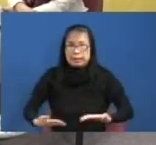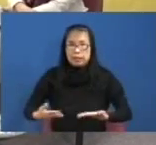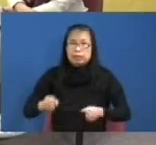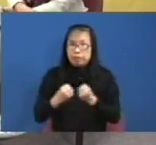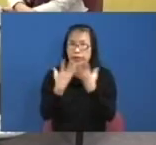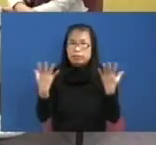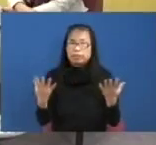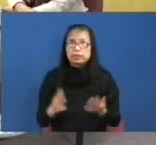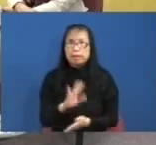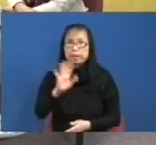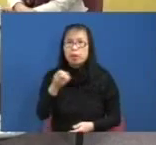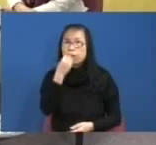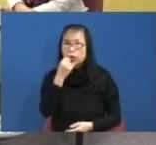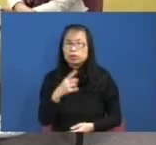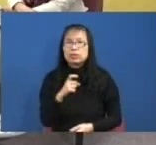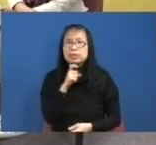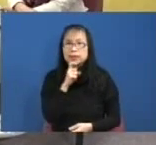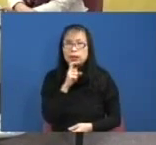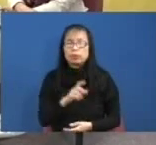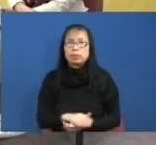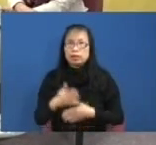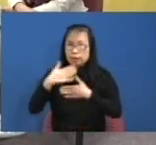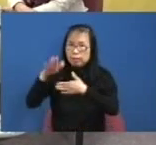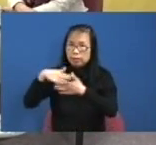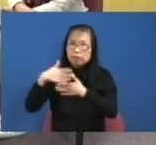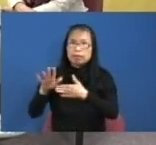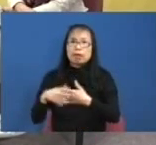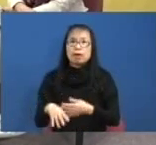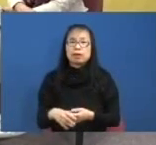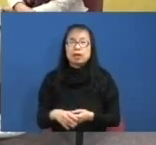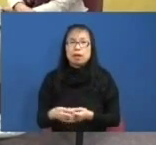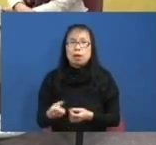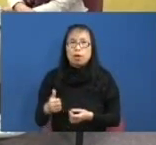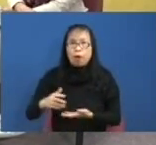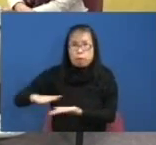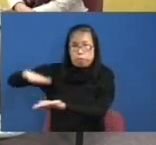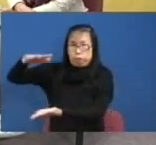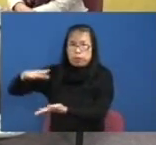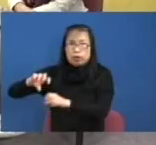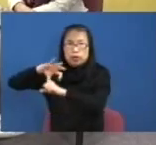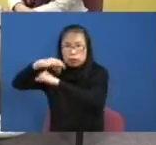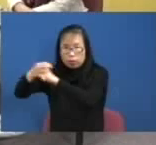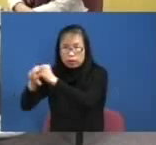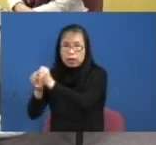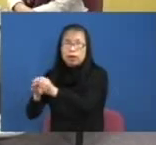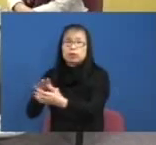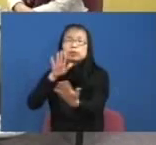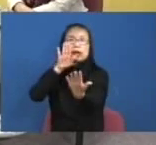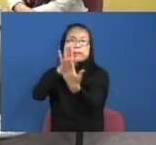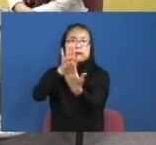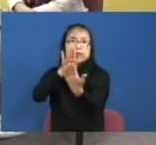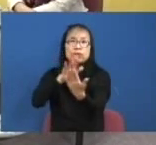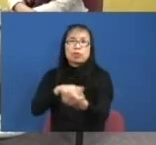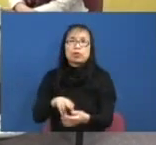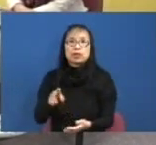咁亦都唔係淨係香港先有嘅，咁其他嘅發達國家咧，其實一樣係面對同樣